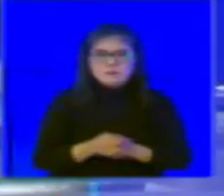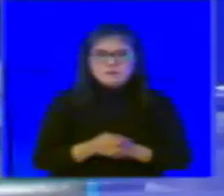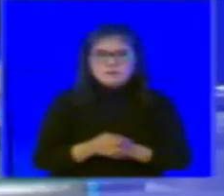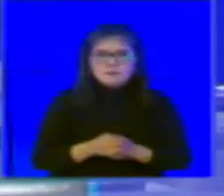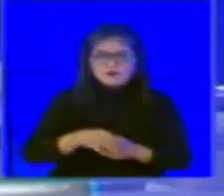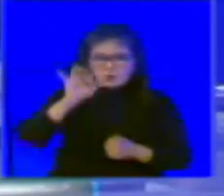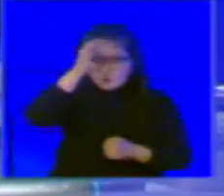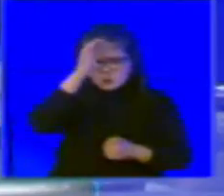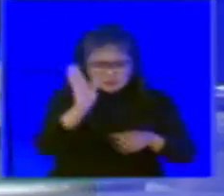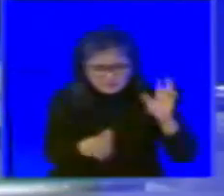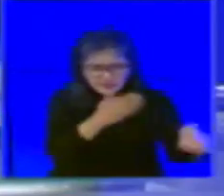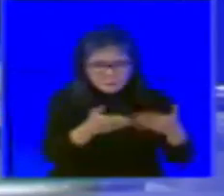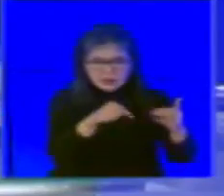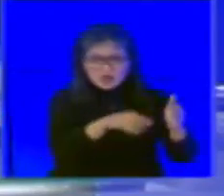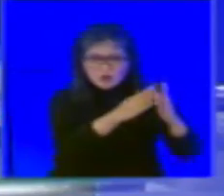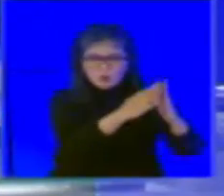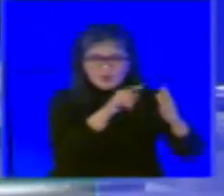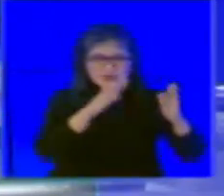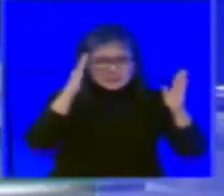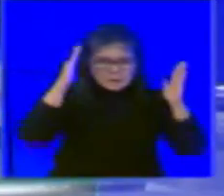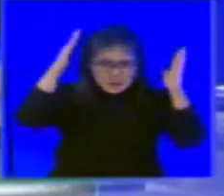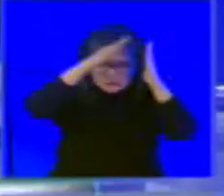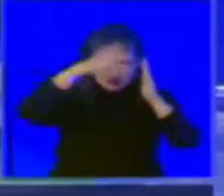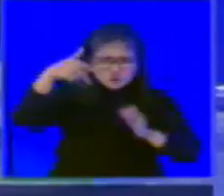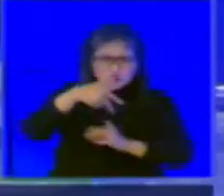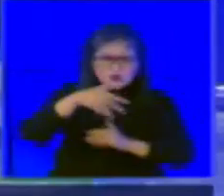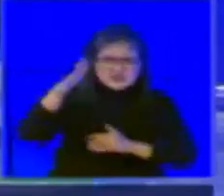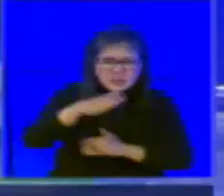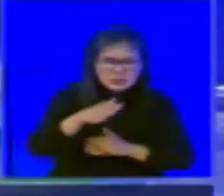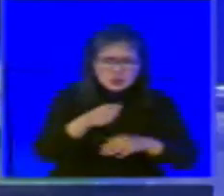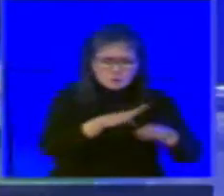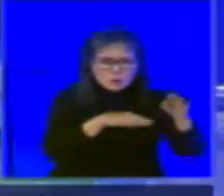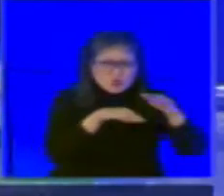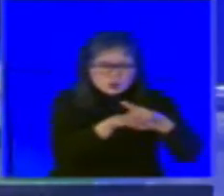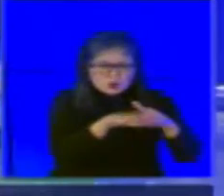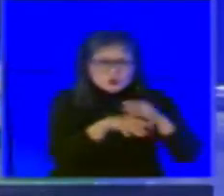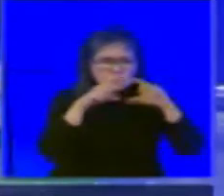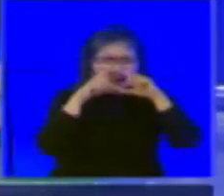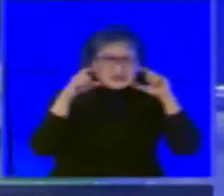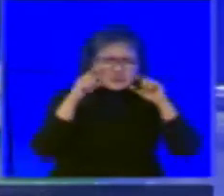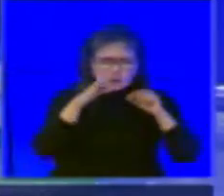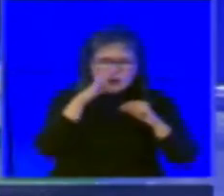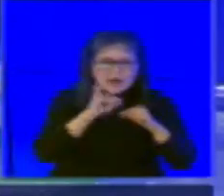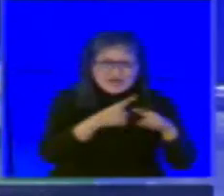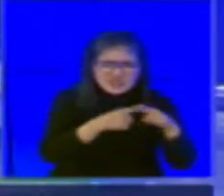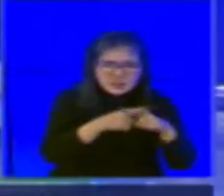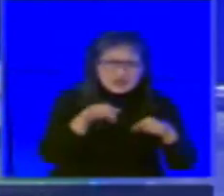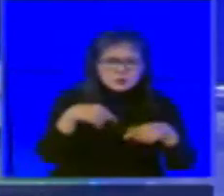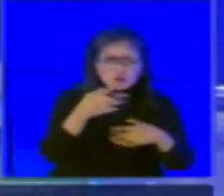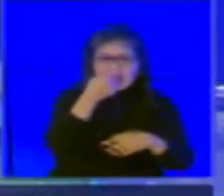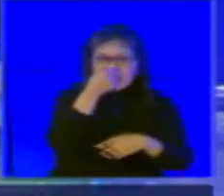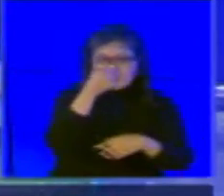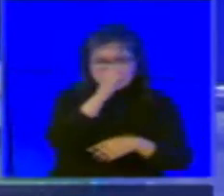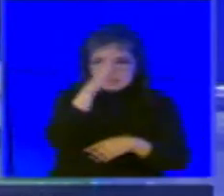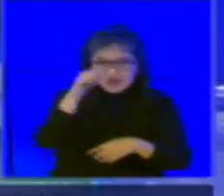Pemirsa, polisi menggerebek sebuah rumah di Makassar, Sulawesi Selatan yang menimbun masker di tengah kelangkaan Kamis dini hari. Ironis, pelaku